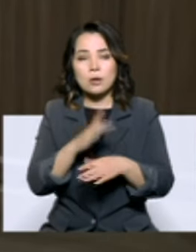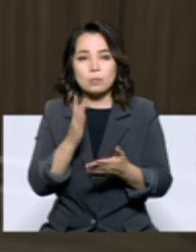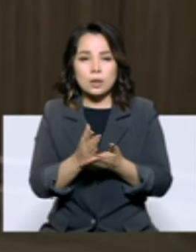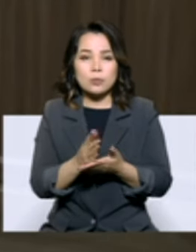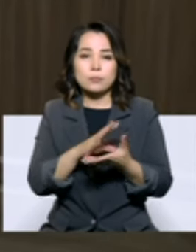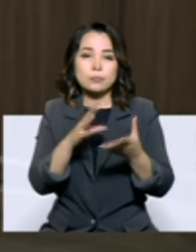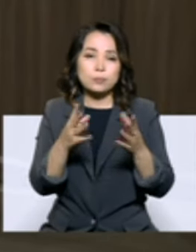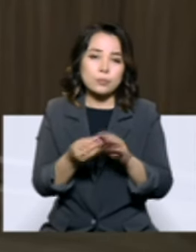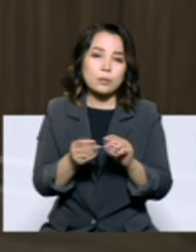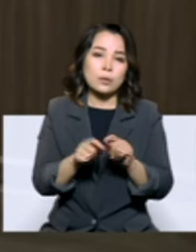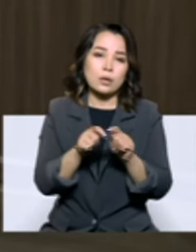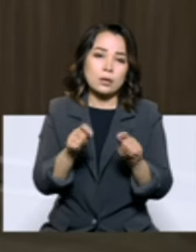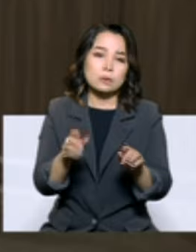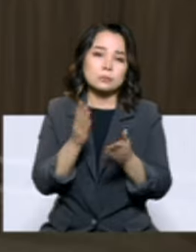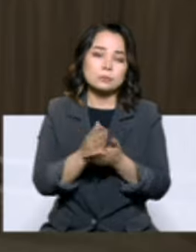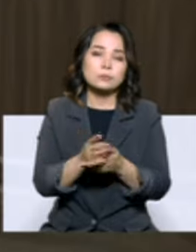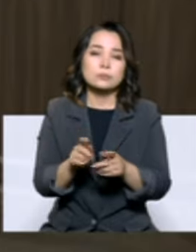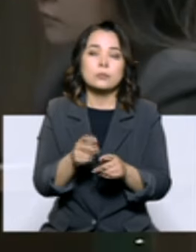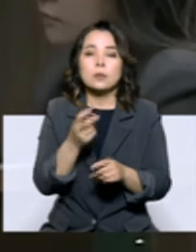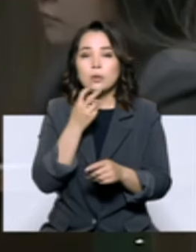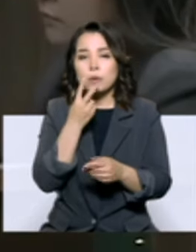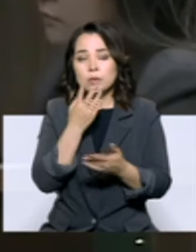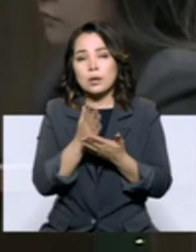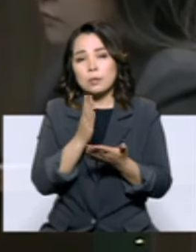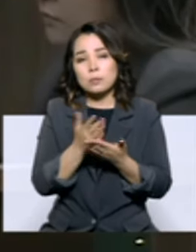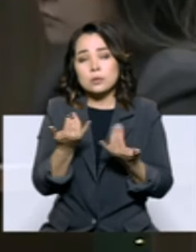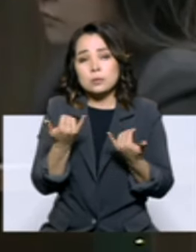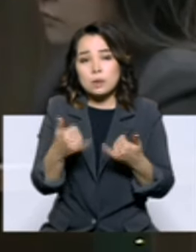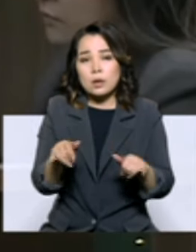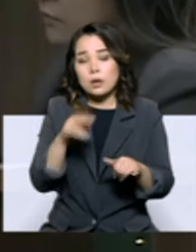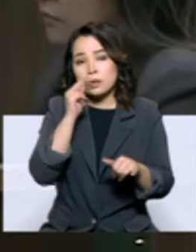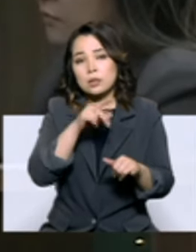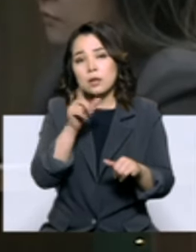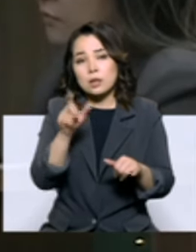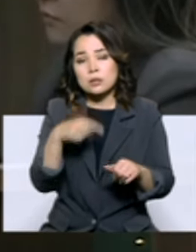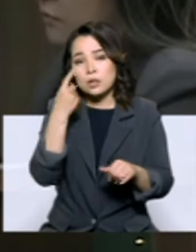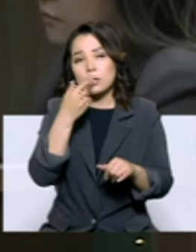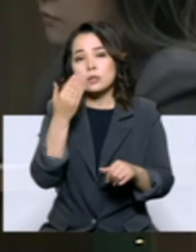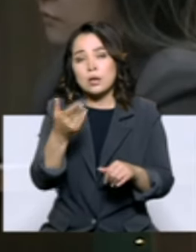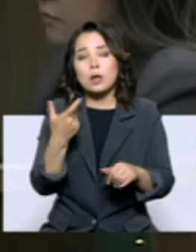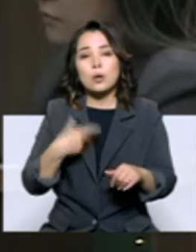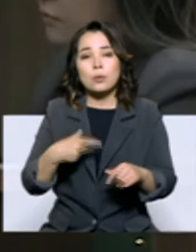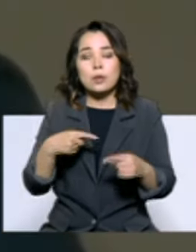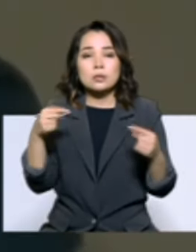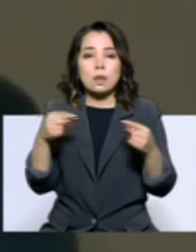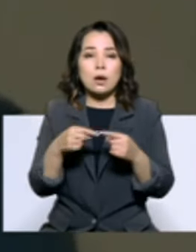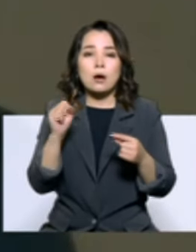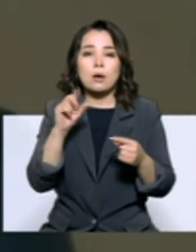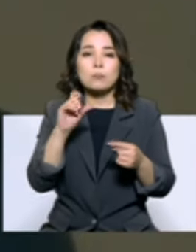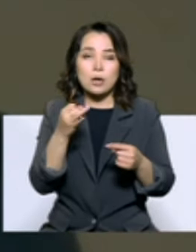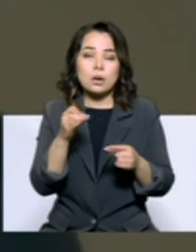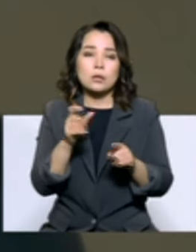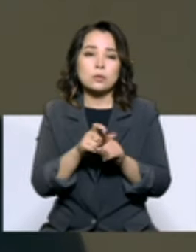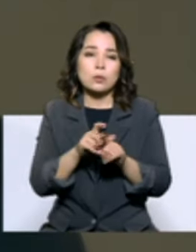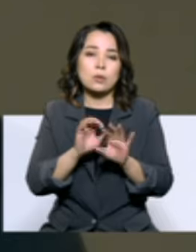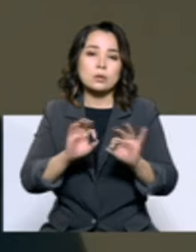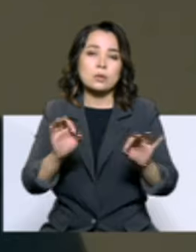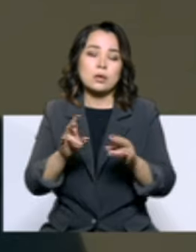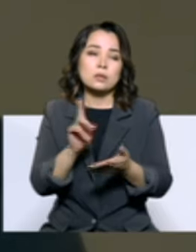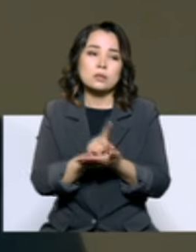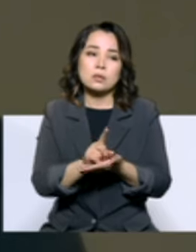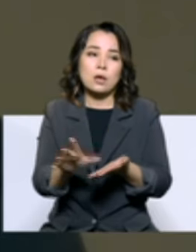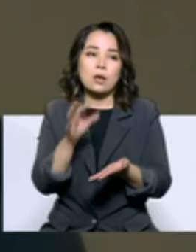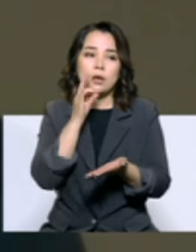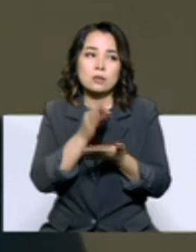Дөп келмейтіні былай тұрсын, ашы күлкі қысады. Айыпталушы жақ өздеріне нақ Абайдан үзінді оқудың қажеті